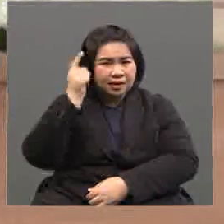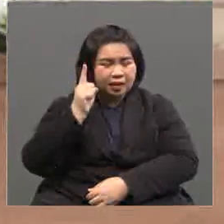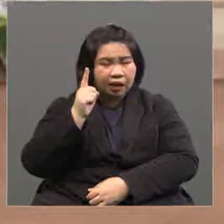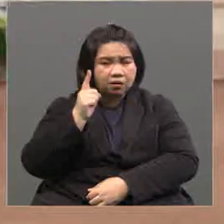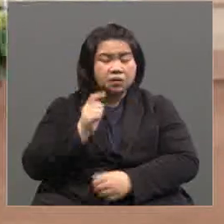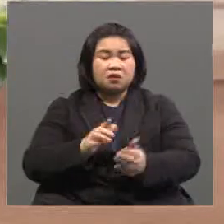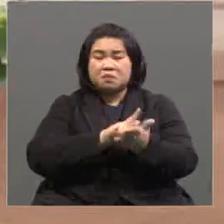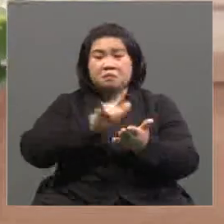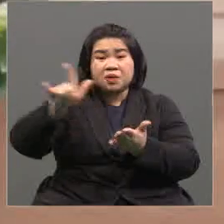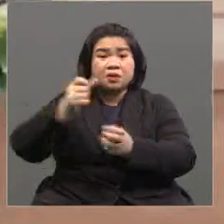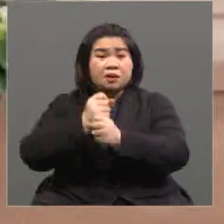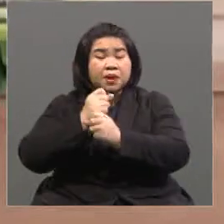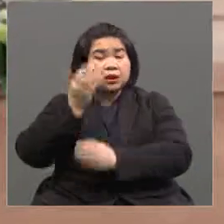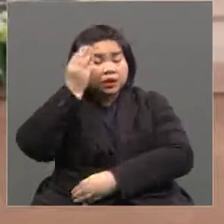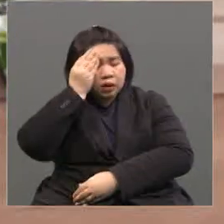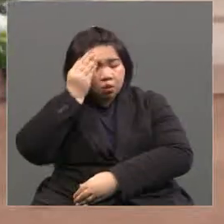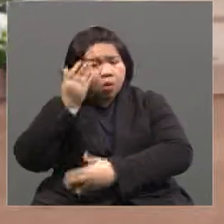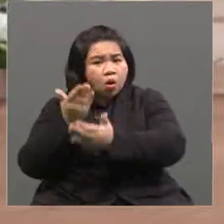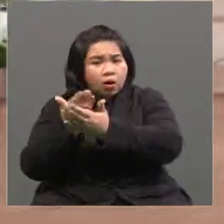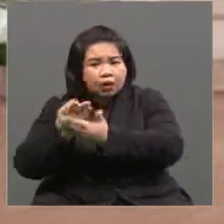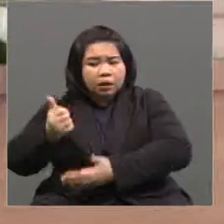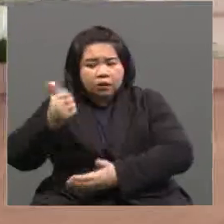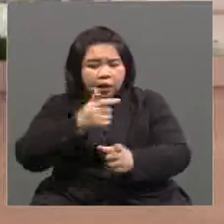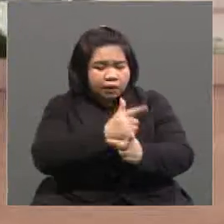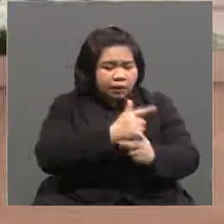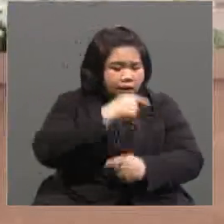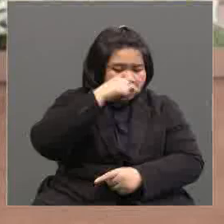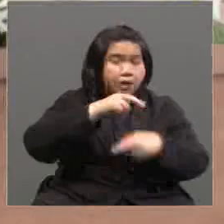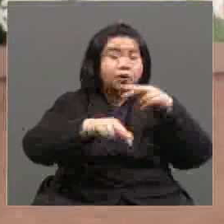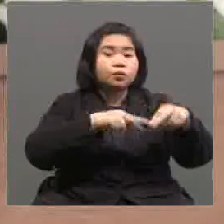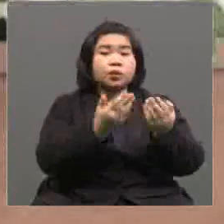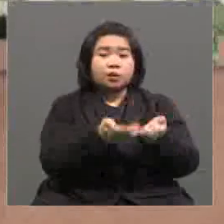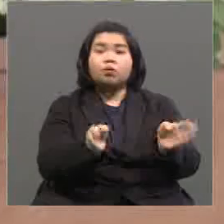านในอิสราเอลเพื่อส่งเงินเลี้ยงดูครอบครัวในประเทศไทยค่ะ